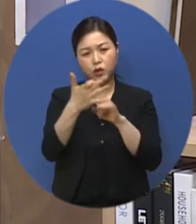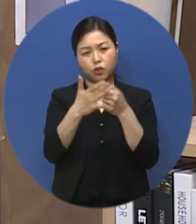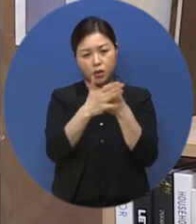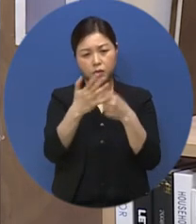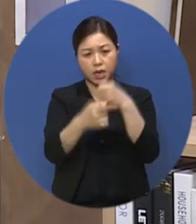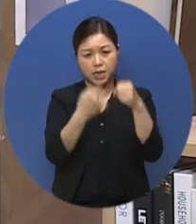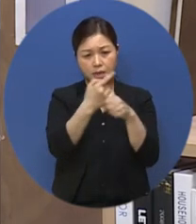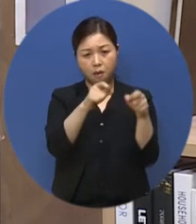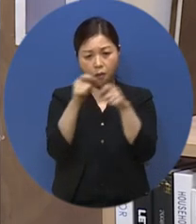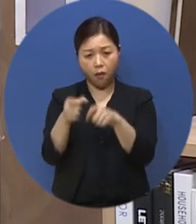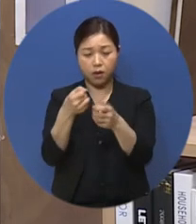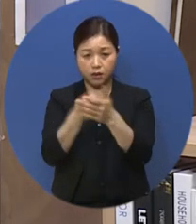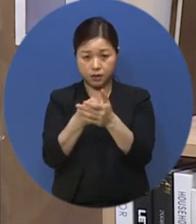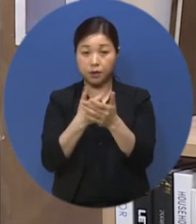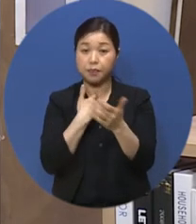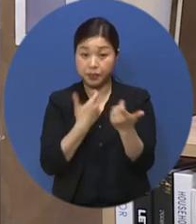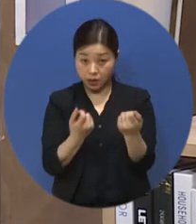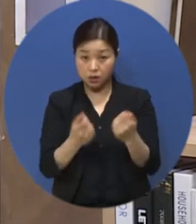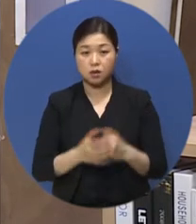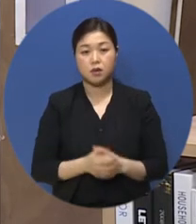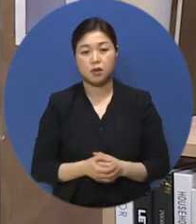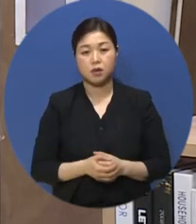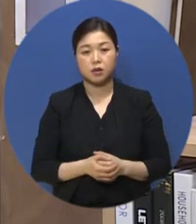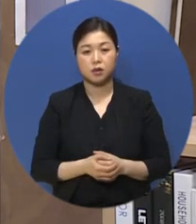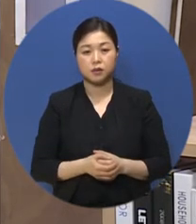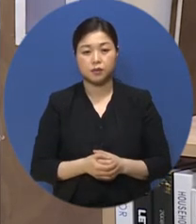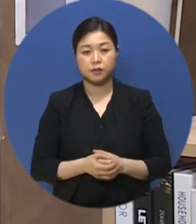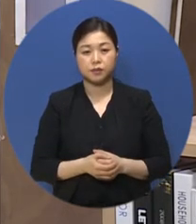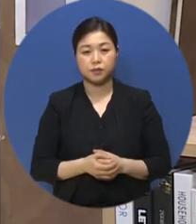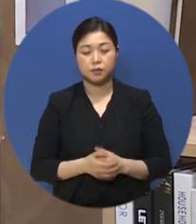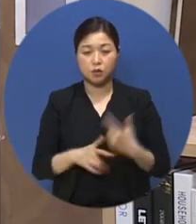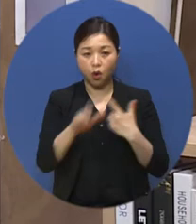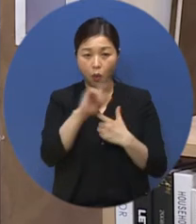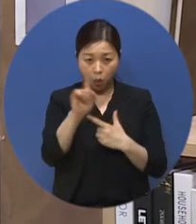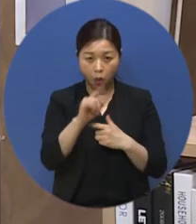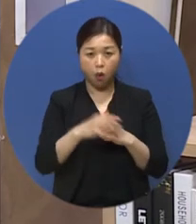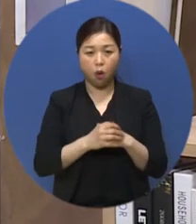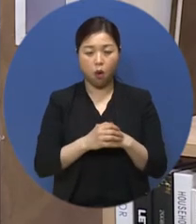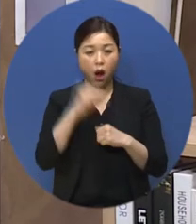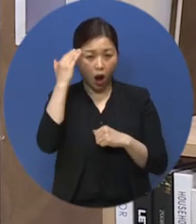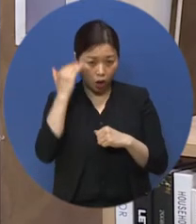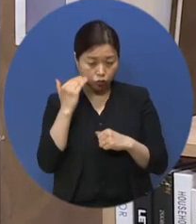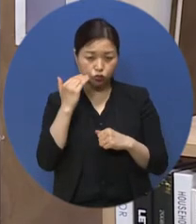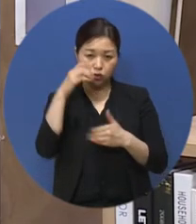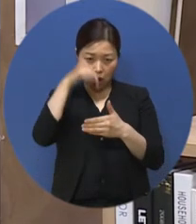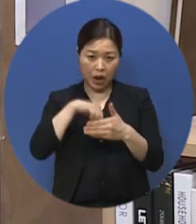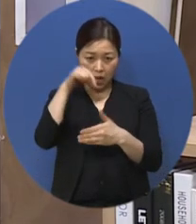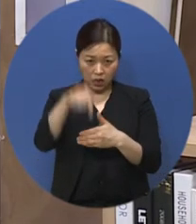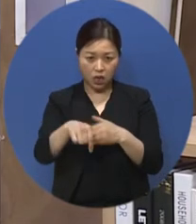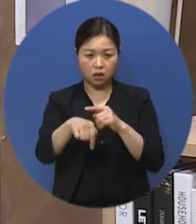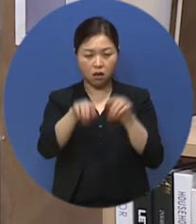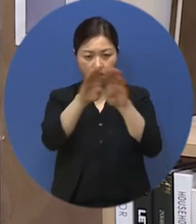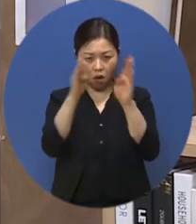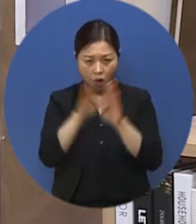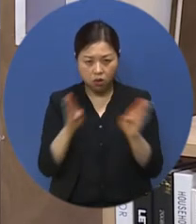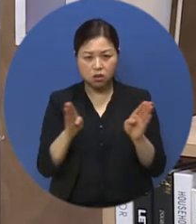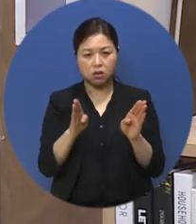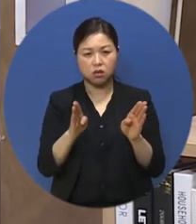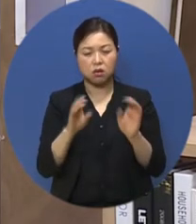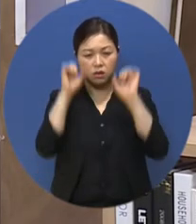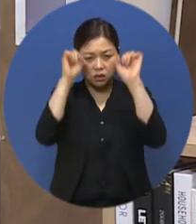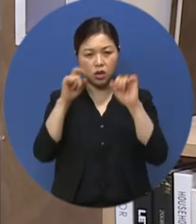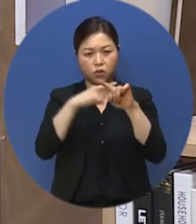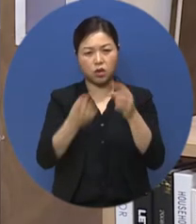연기가 결정이 됐습니다. 그리고 또 이뿐만 아니라 뭐 국내외에서 열리는 여러 체육대회가